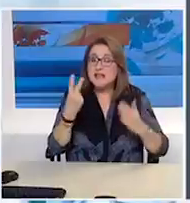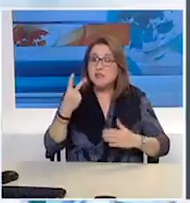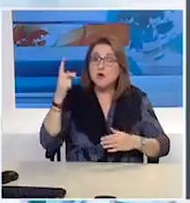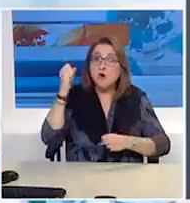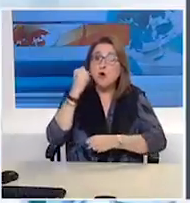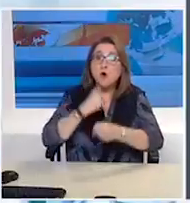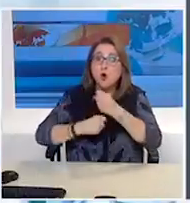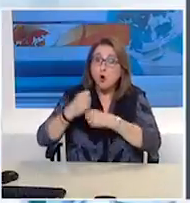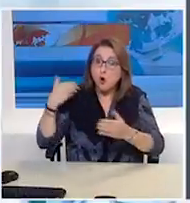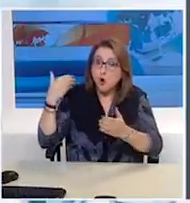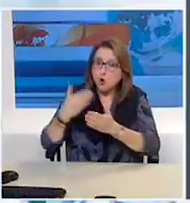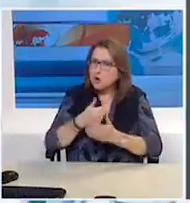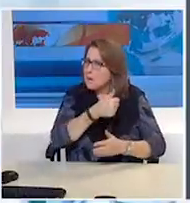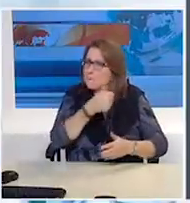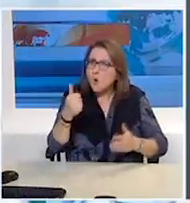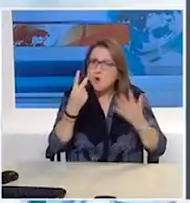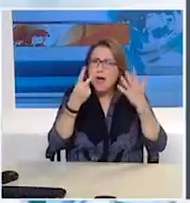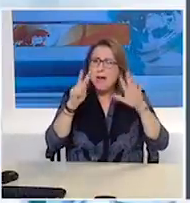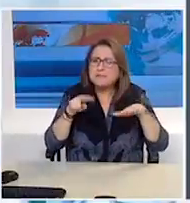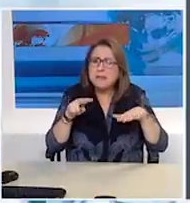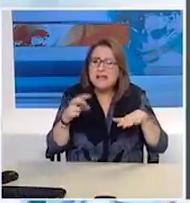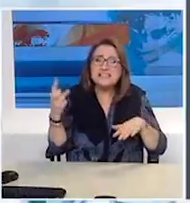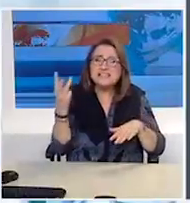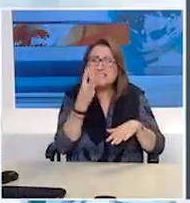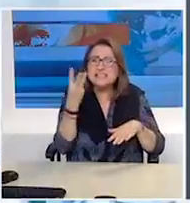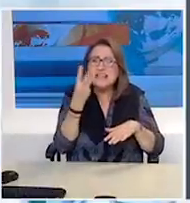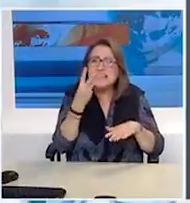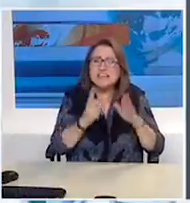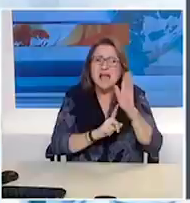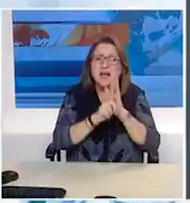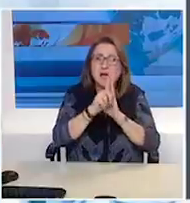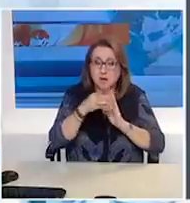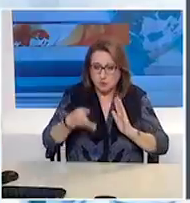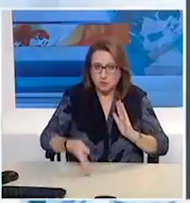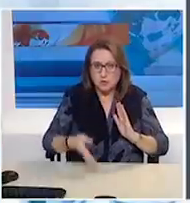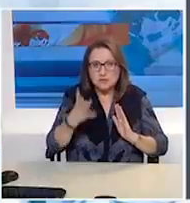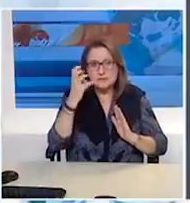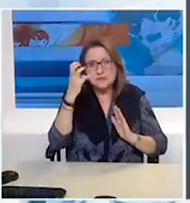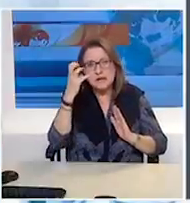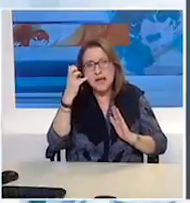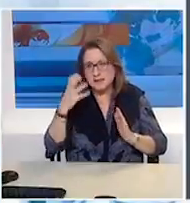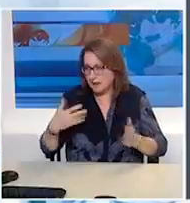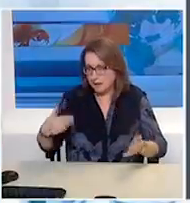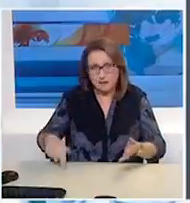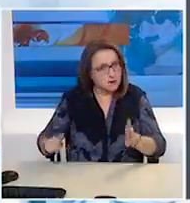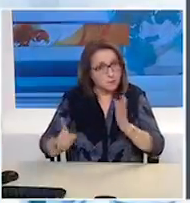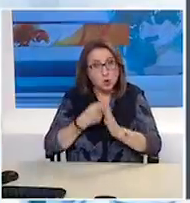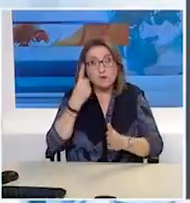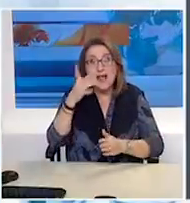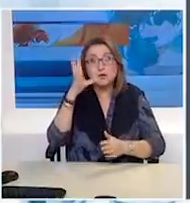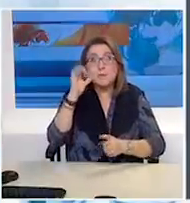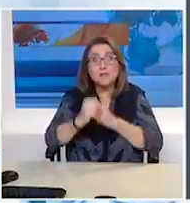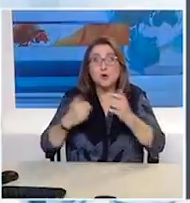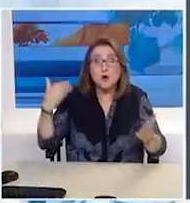καταγραφεί θερμοκρασίες πάνω από 33 βαθμούς. Το απαγορευτικό, το lockdown, μπορεί να οδήγησε σε προσωρινή μείωση της